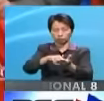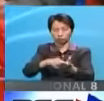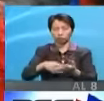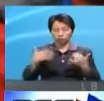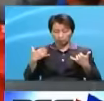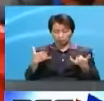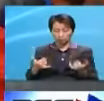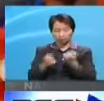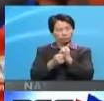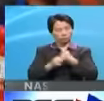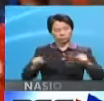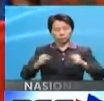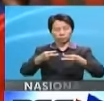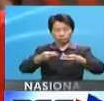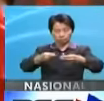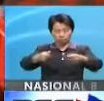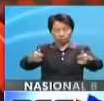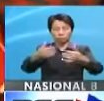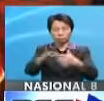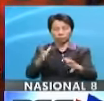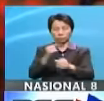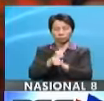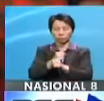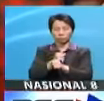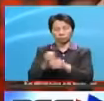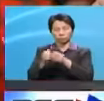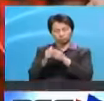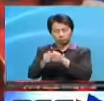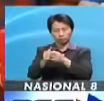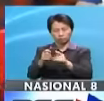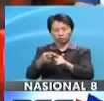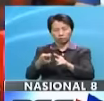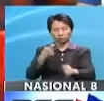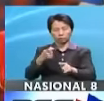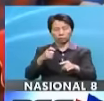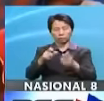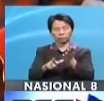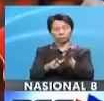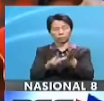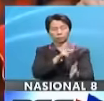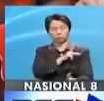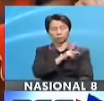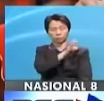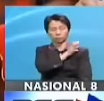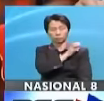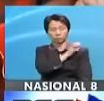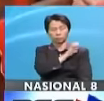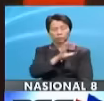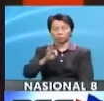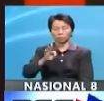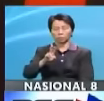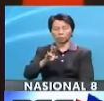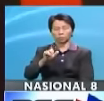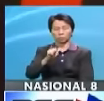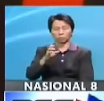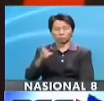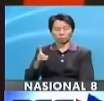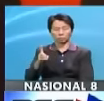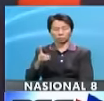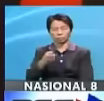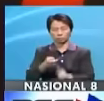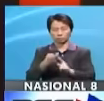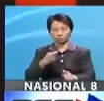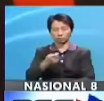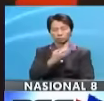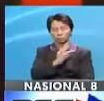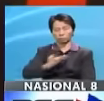ini, persiapan berjalan lancar setelah mendapat bimbingan daripada pemangku ketua jurulatih Fuad Grabesic dari